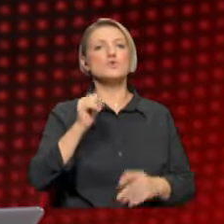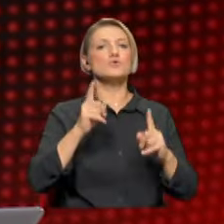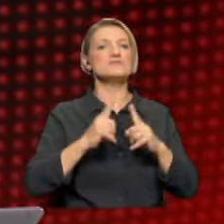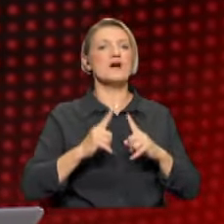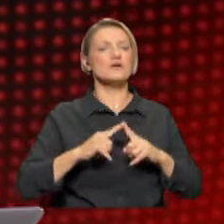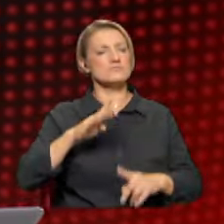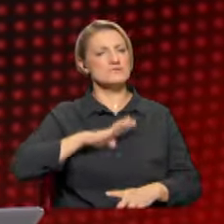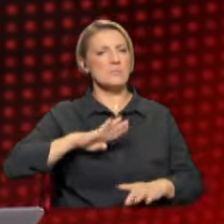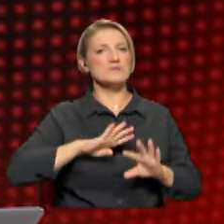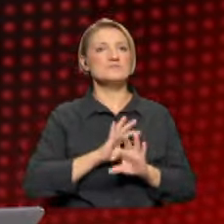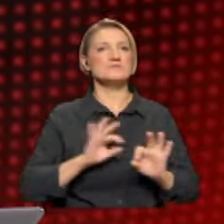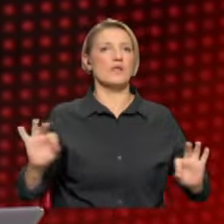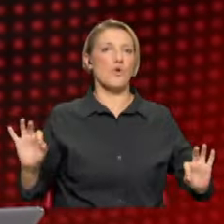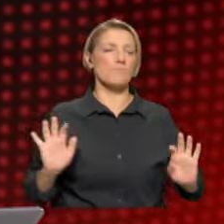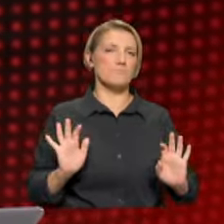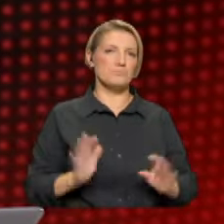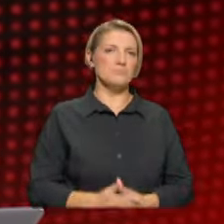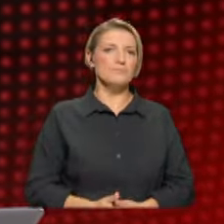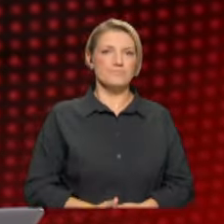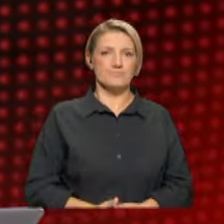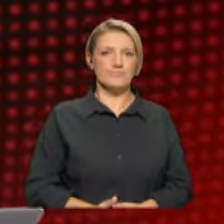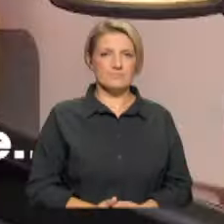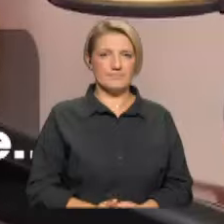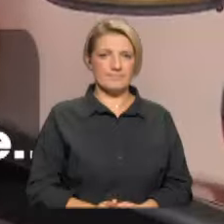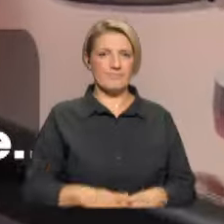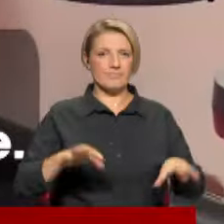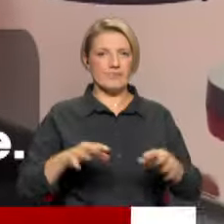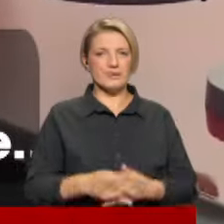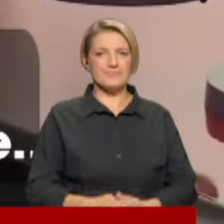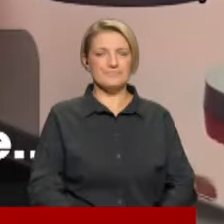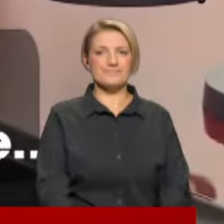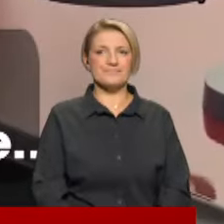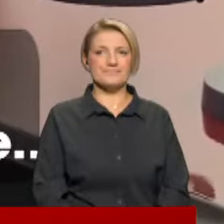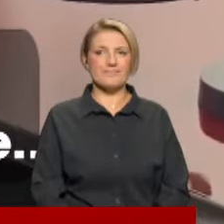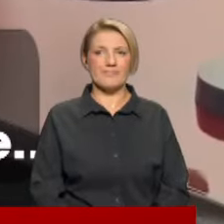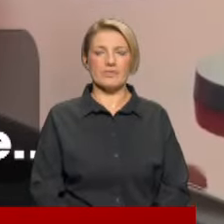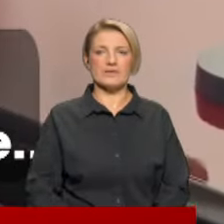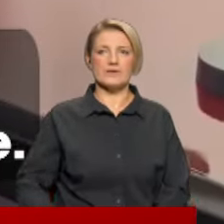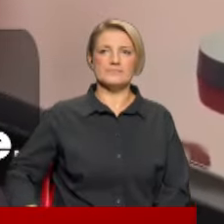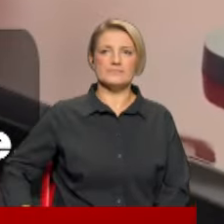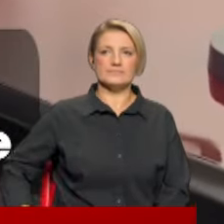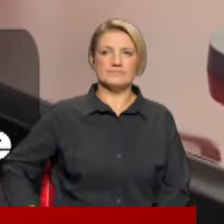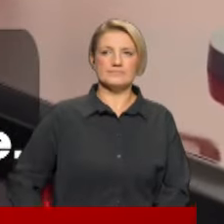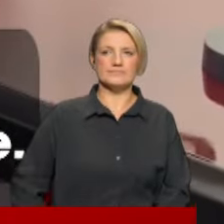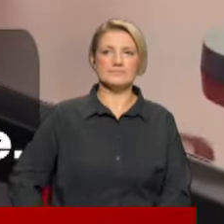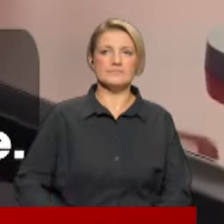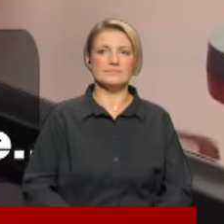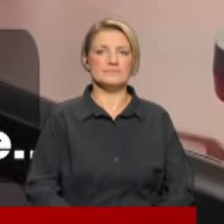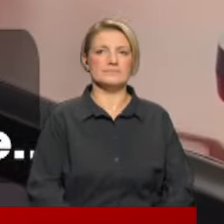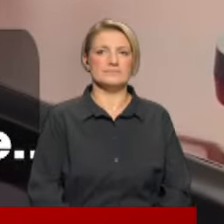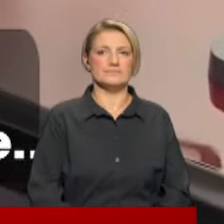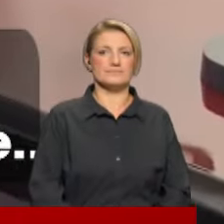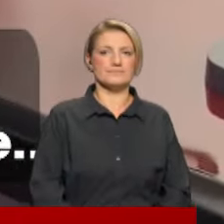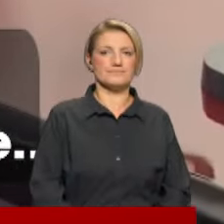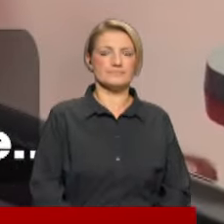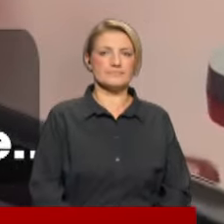sayıyorum, sabırsızlanıyorum diyerek. Şimdi erken seçimin meşru şartları kendiliğinden ortaya çıktı ve